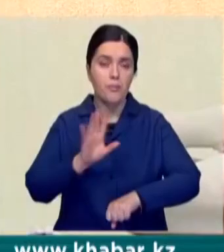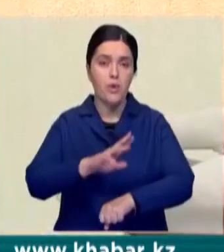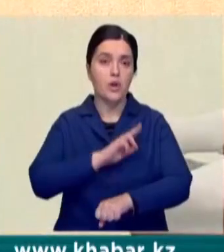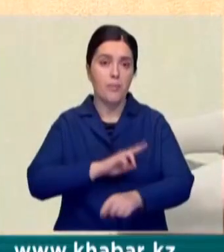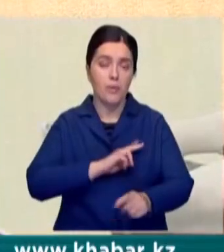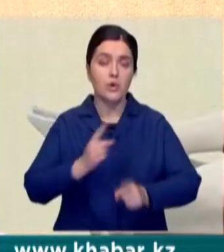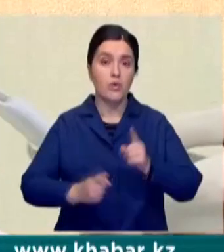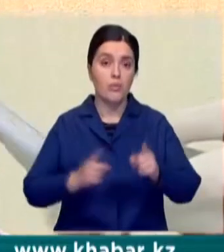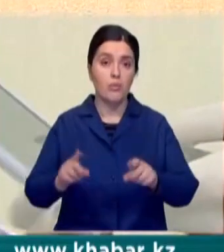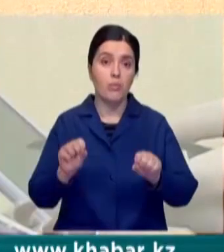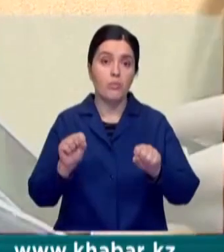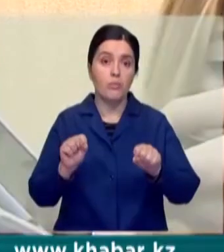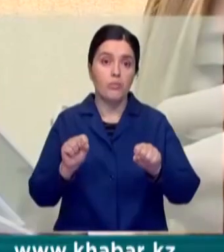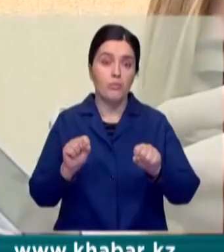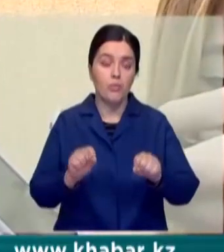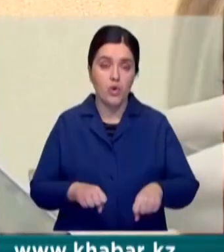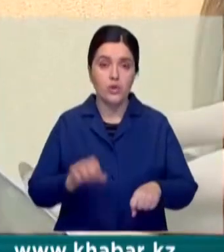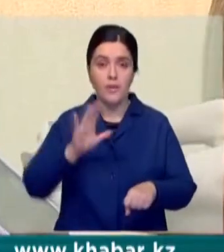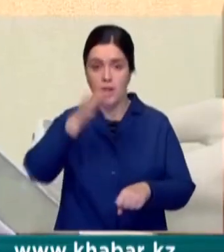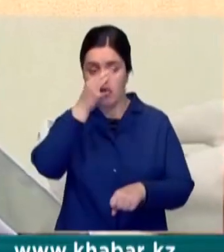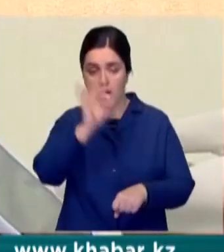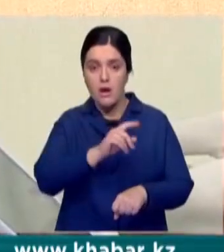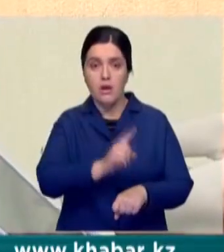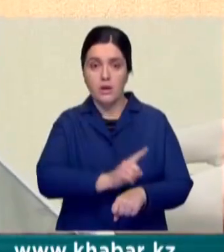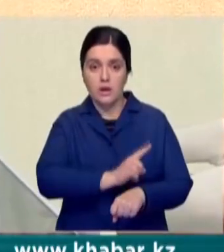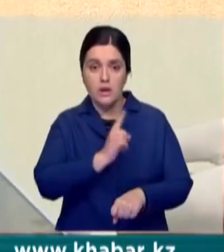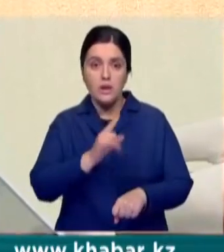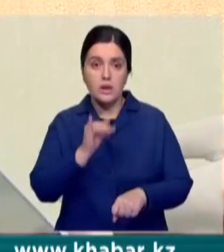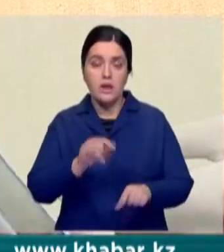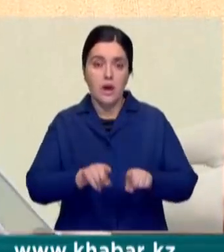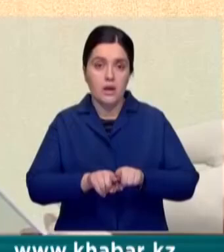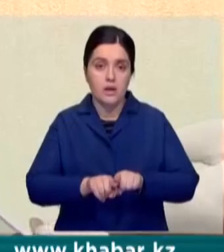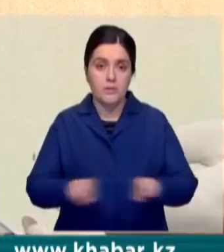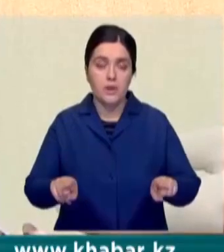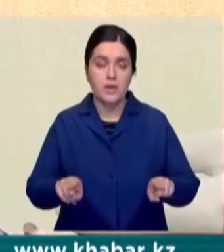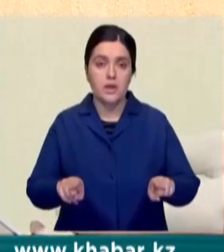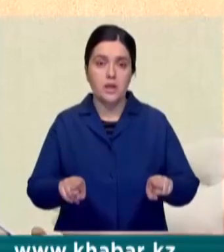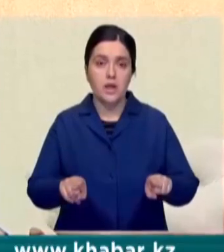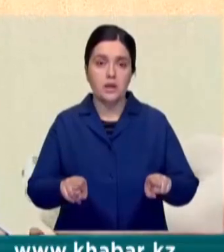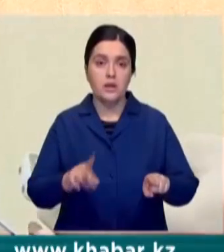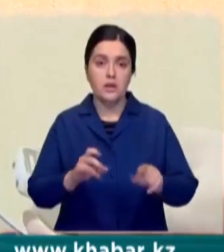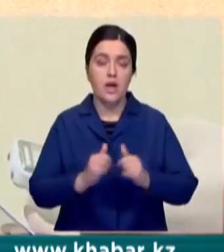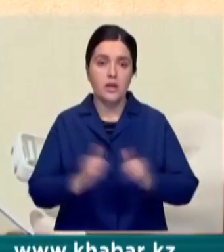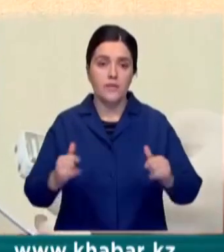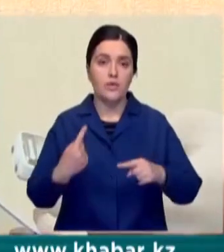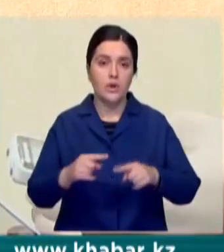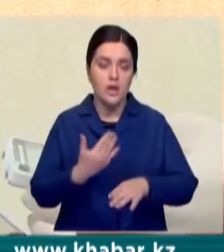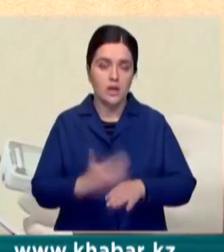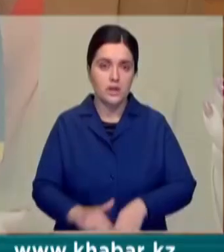который может обладать этими знаниями и распространять их в том числе на развитие и других